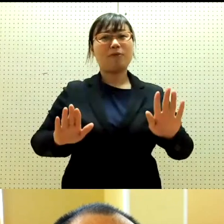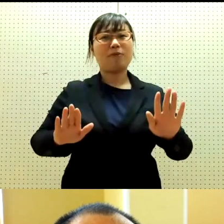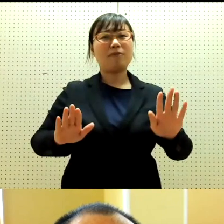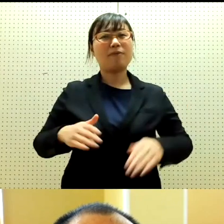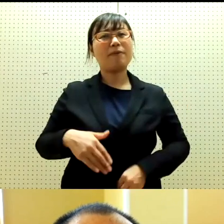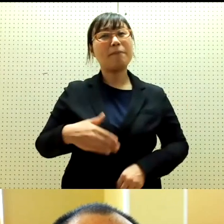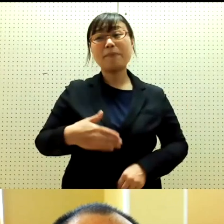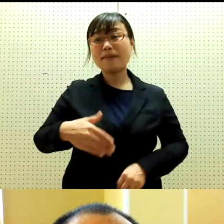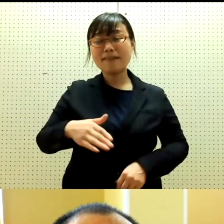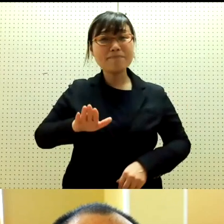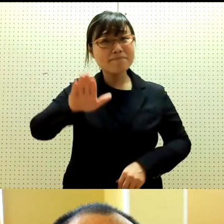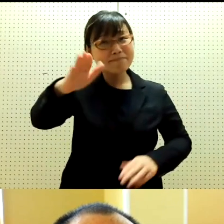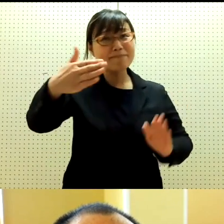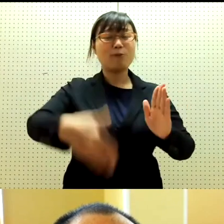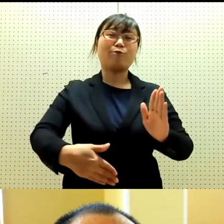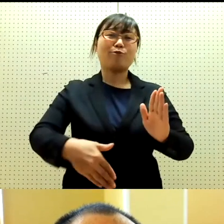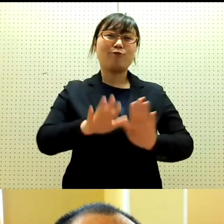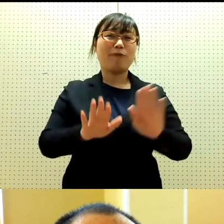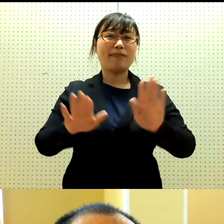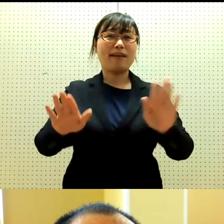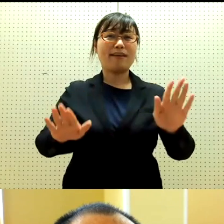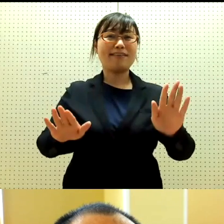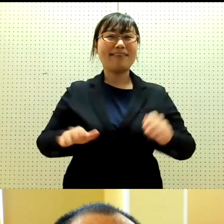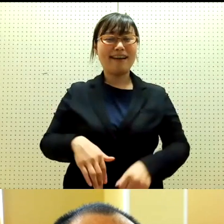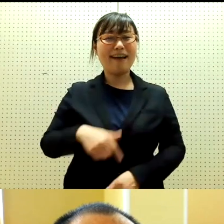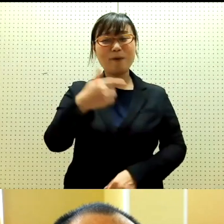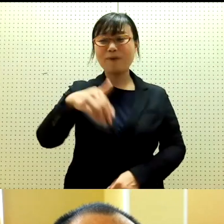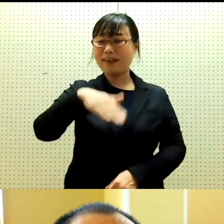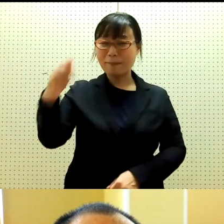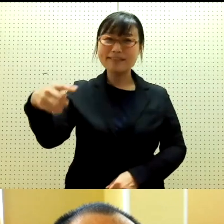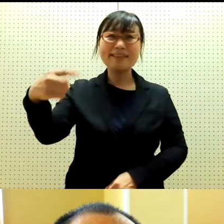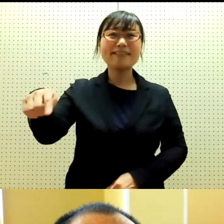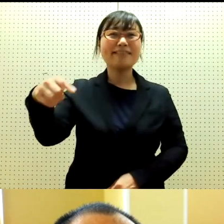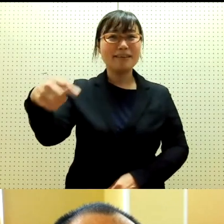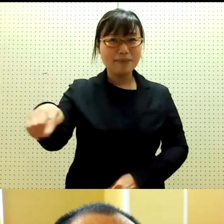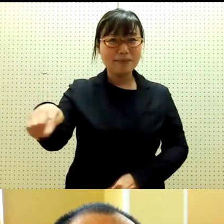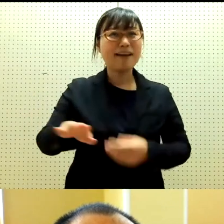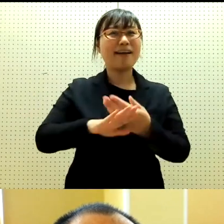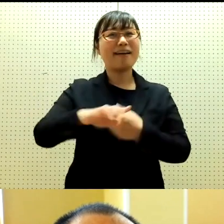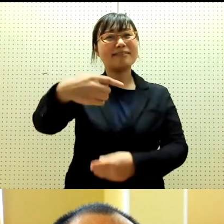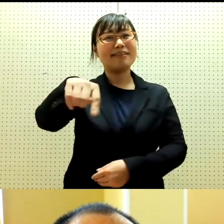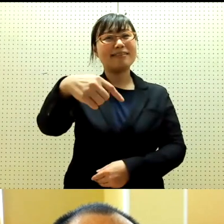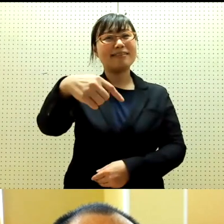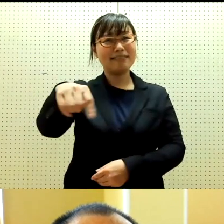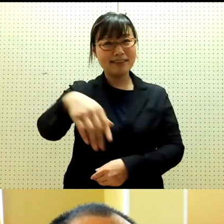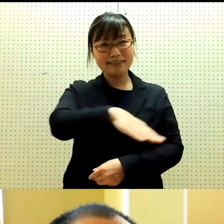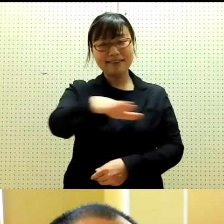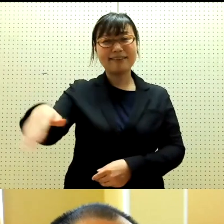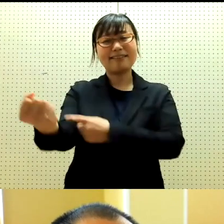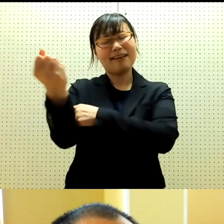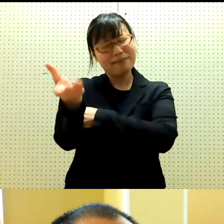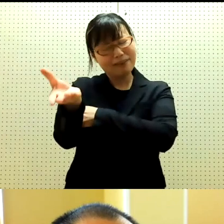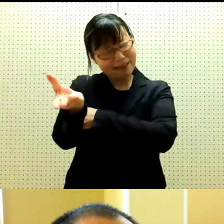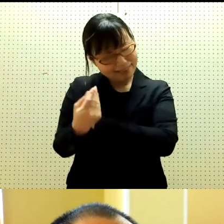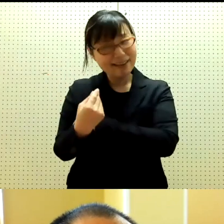大山先生や毛利先生とかの力も借りながら、やっぱりいろんな可能性をこれから探っていきたいと思っています。で、これ